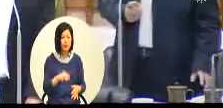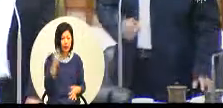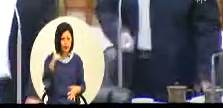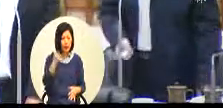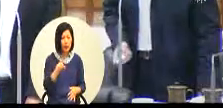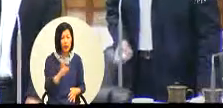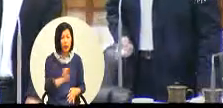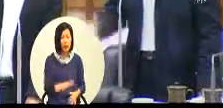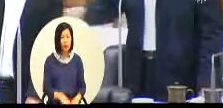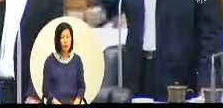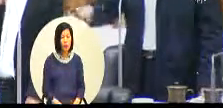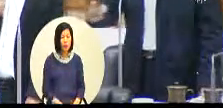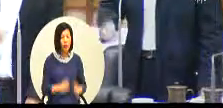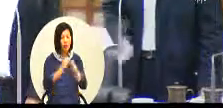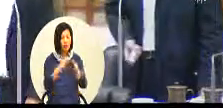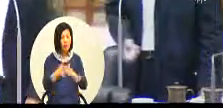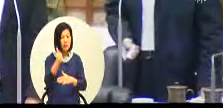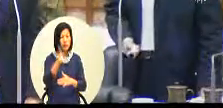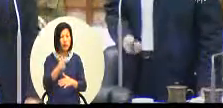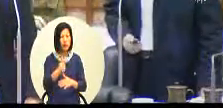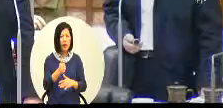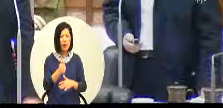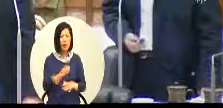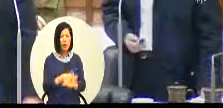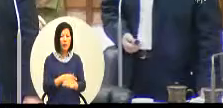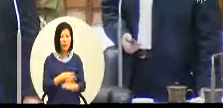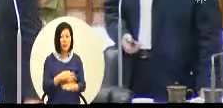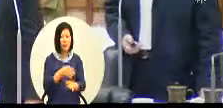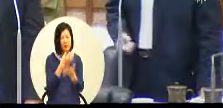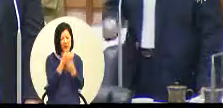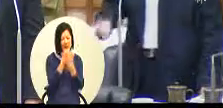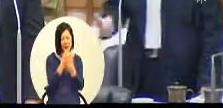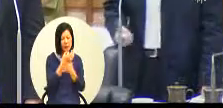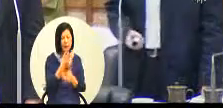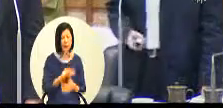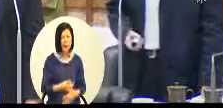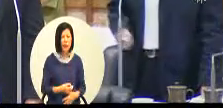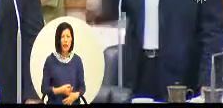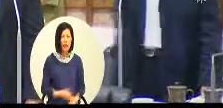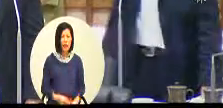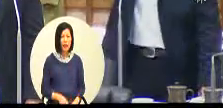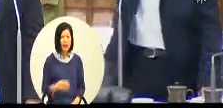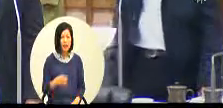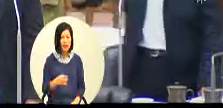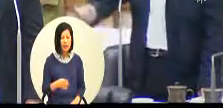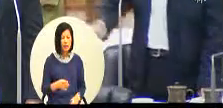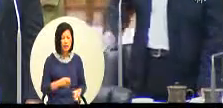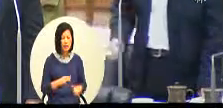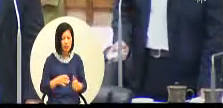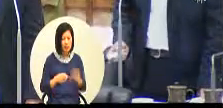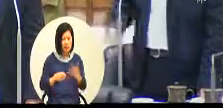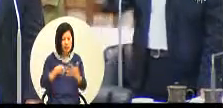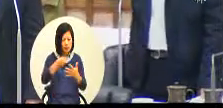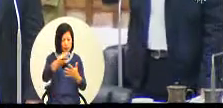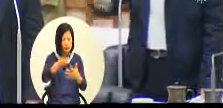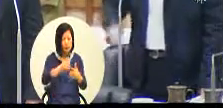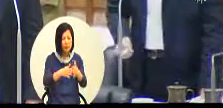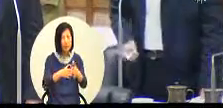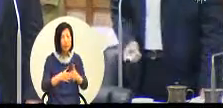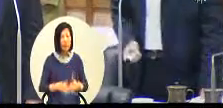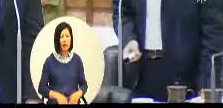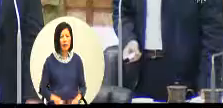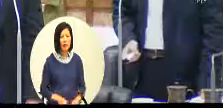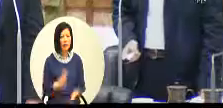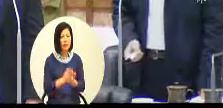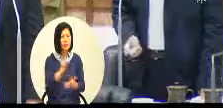我想市长不会吝于这个经费的，我在想这个脚步不能停顿，都是要往前走的。这个副市